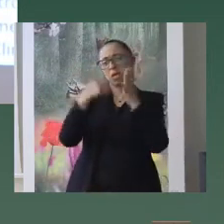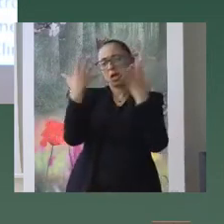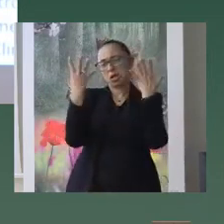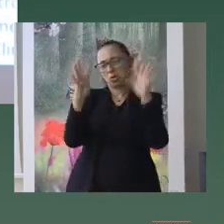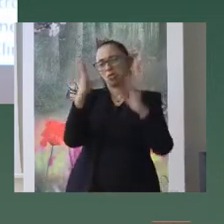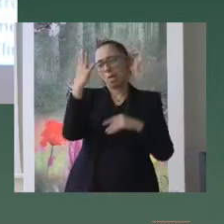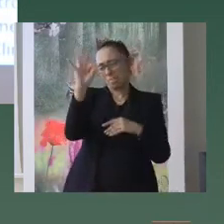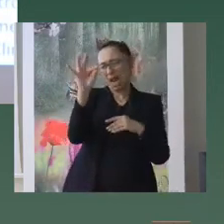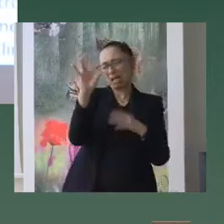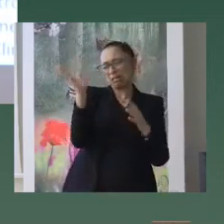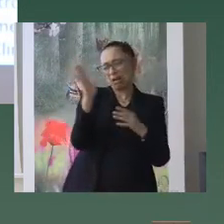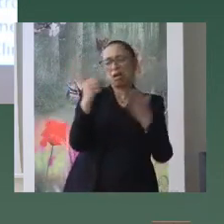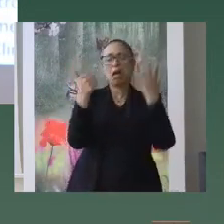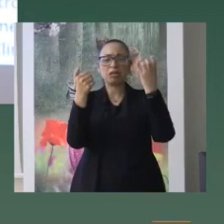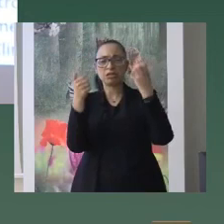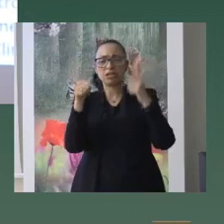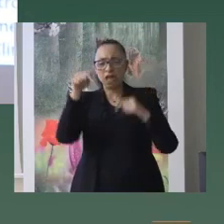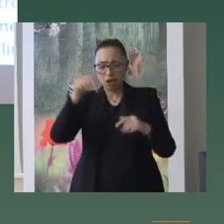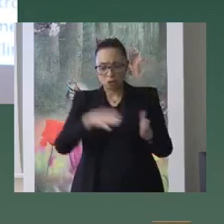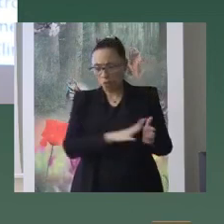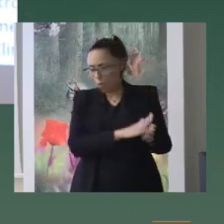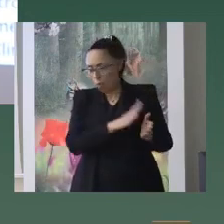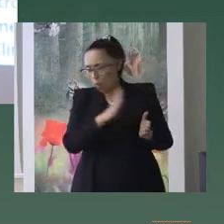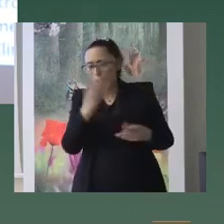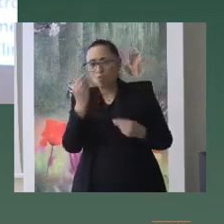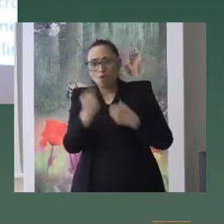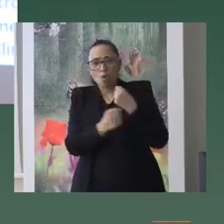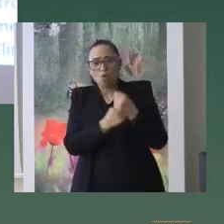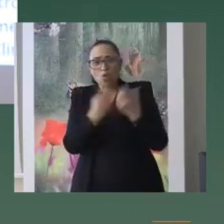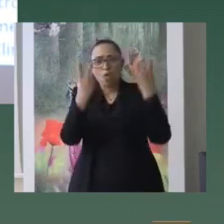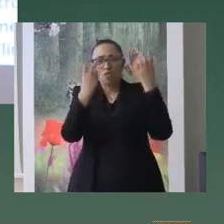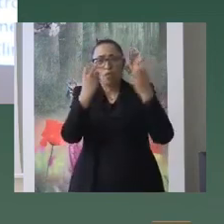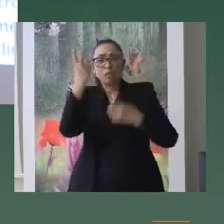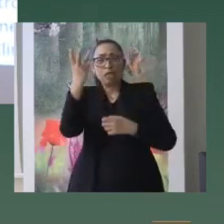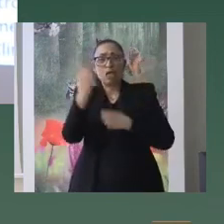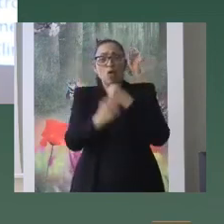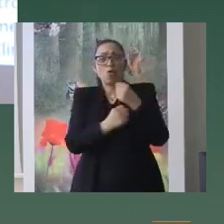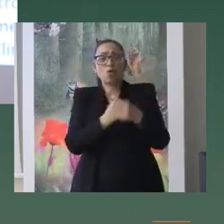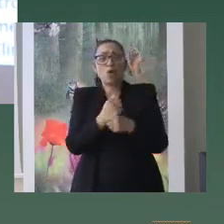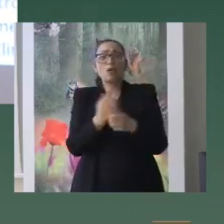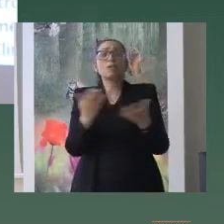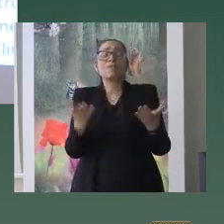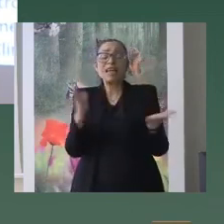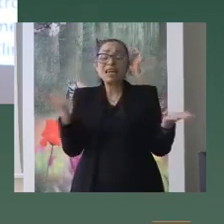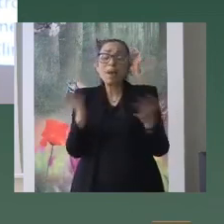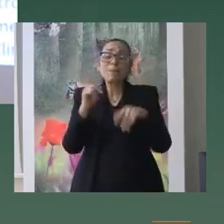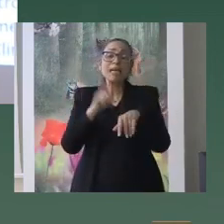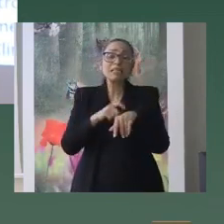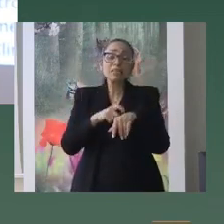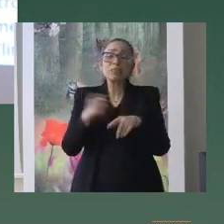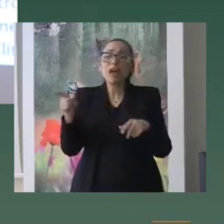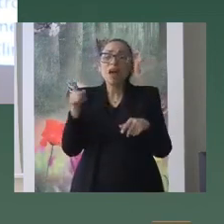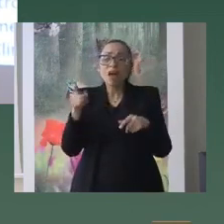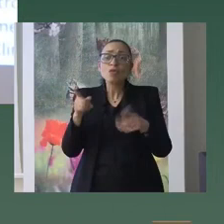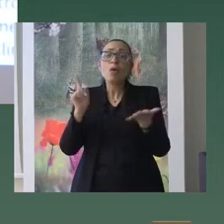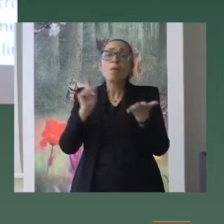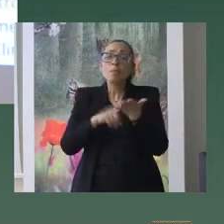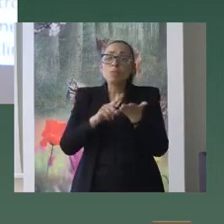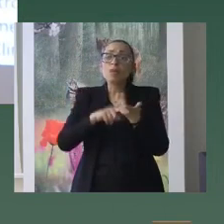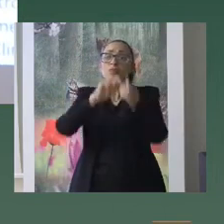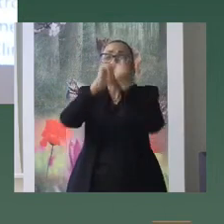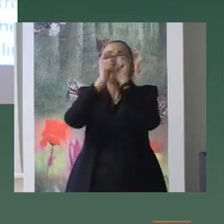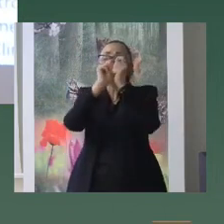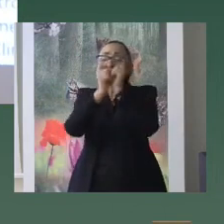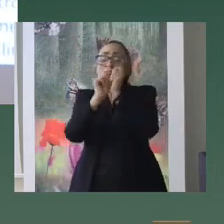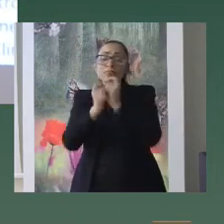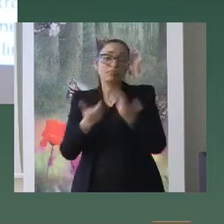σήμερα το 50 και είναι σήμερα 73 χρονών. Έτσι. Τι μπορεί να γίνει αυτό? Κάποια στιγμή θα αρχίσει να ανανεώνεται η πόλη, δεν